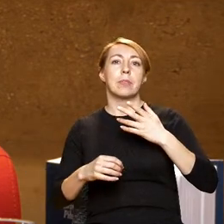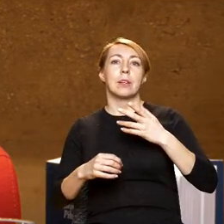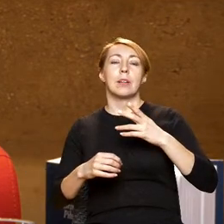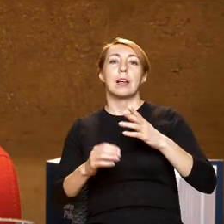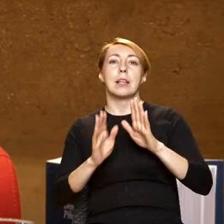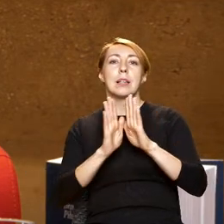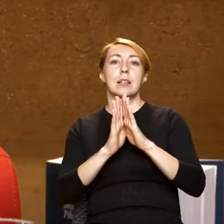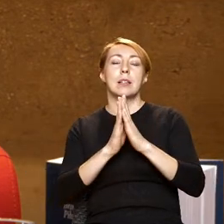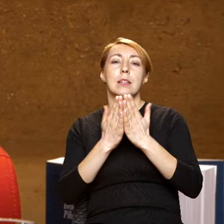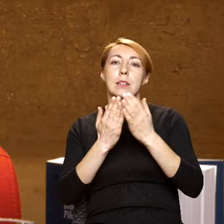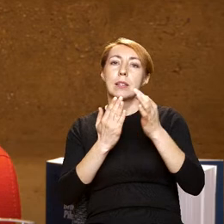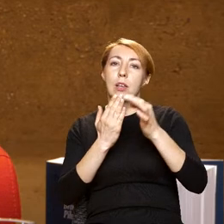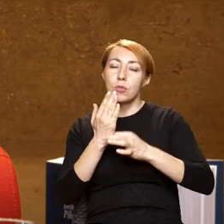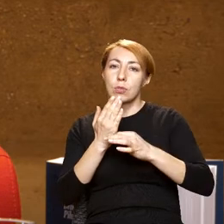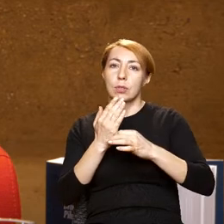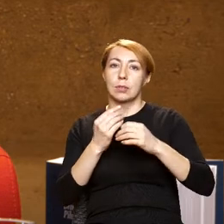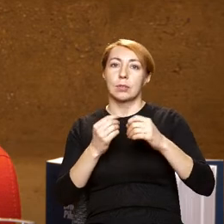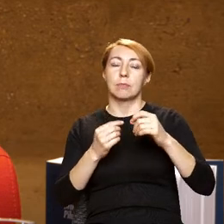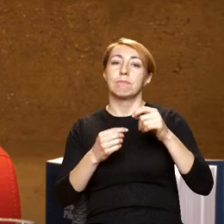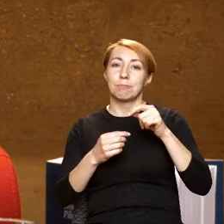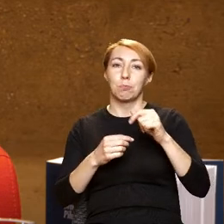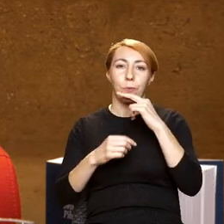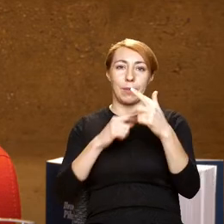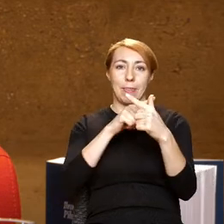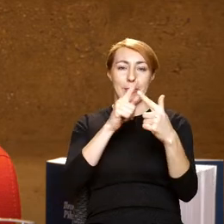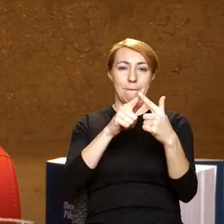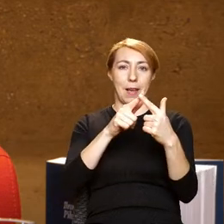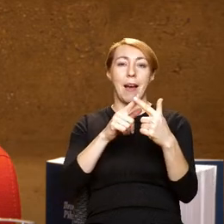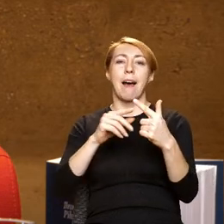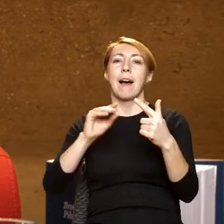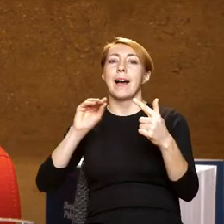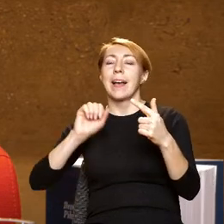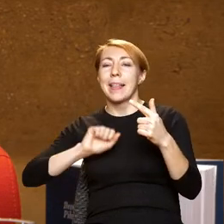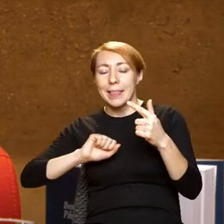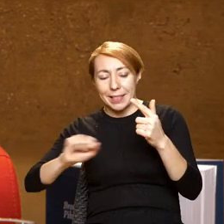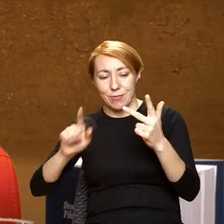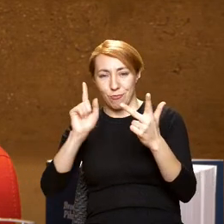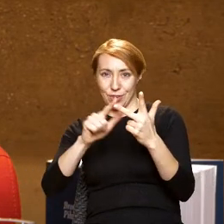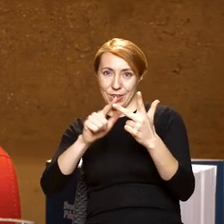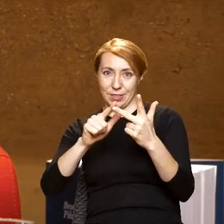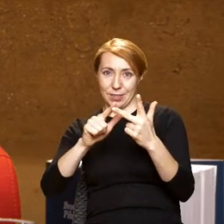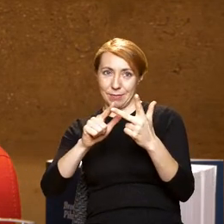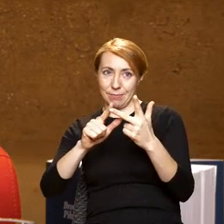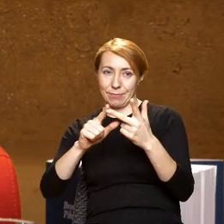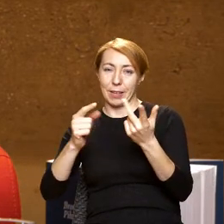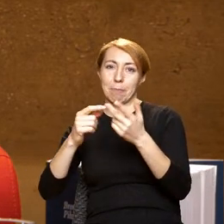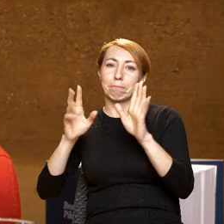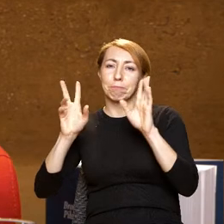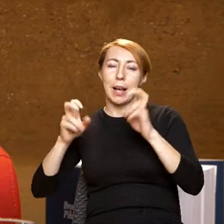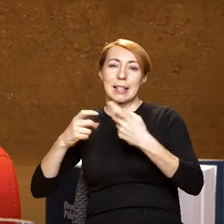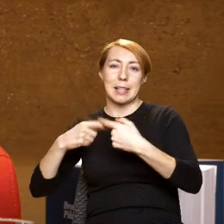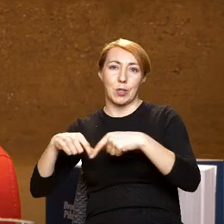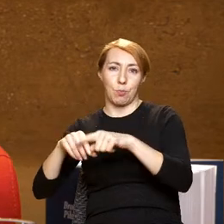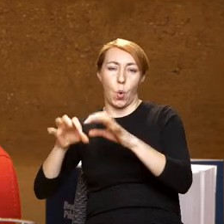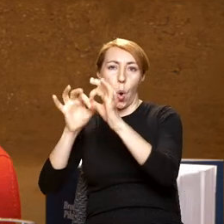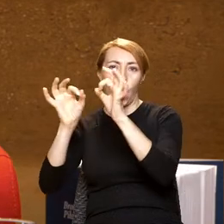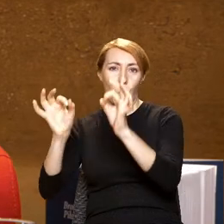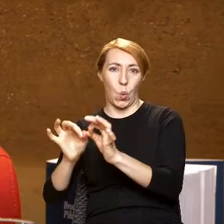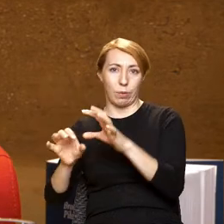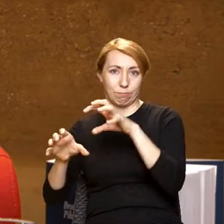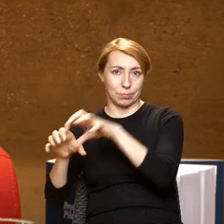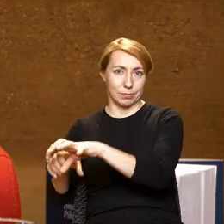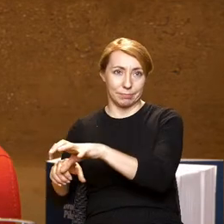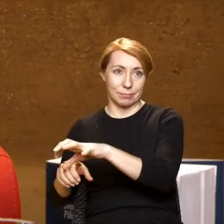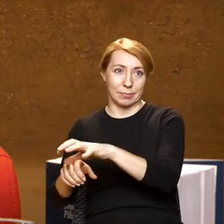dwóch zeszytach, ale jest trzeci zeszyt w innym zupełnie zespole, w zespole ogólnym. Ja mam nadzieję, że one